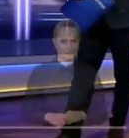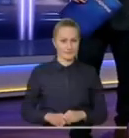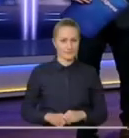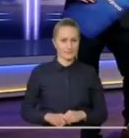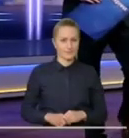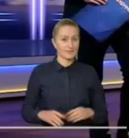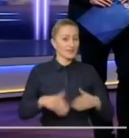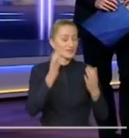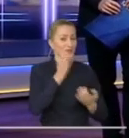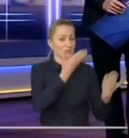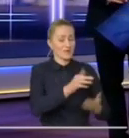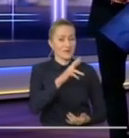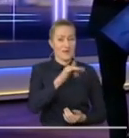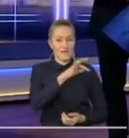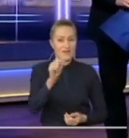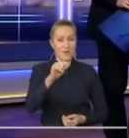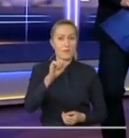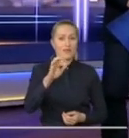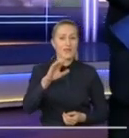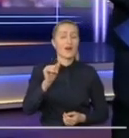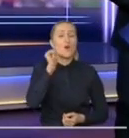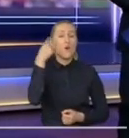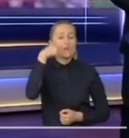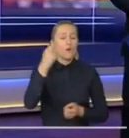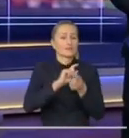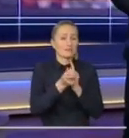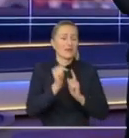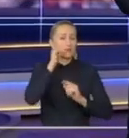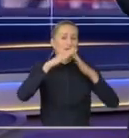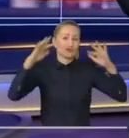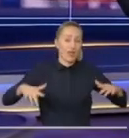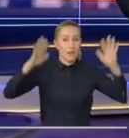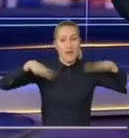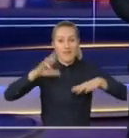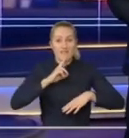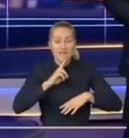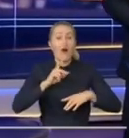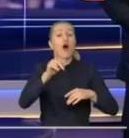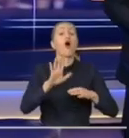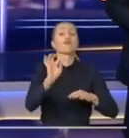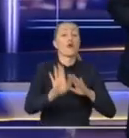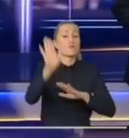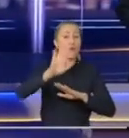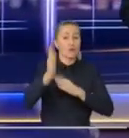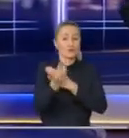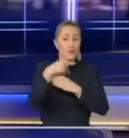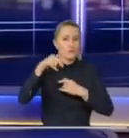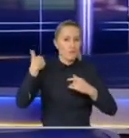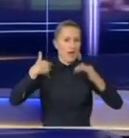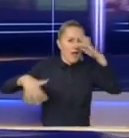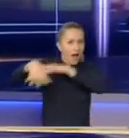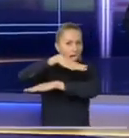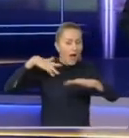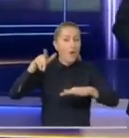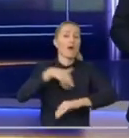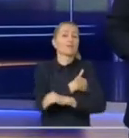Dzień dobry, Rafał Patyra. Nadchodzi zmiana pogody. Jutro niemal wszędzie popada deszcz ze śniegiem albo śnieg. Na północnym wschodzie możliwe mgły. Tam też temperatura spadnie do